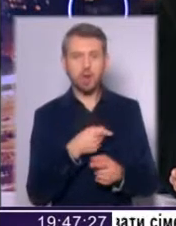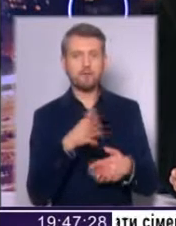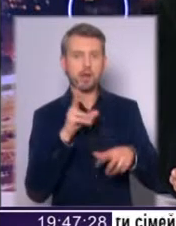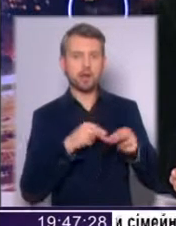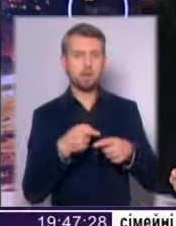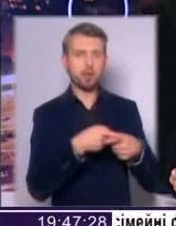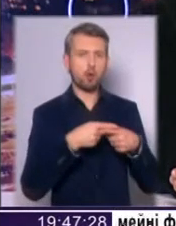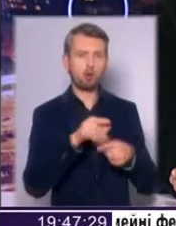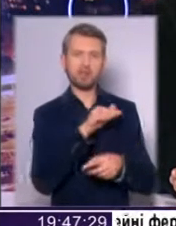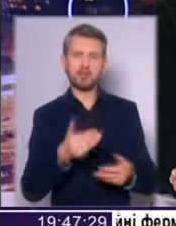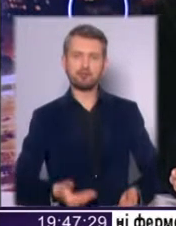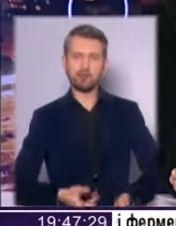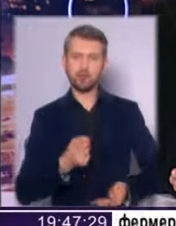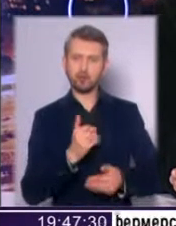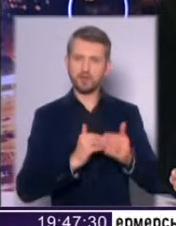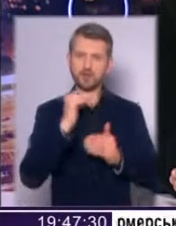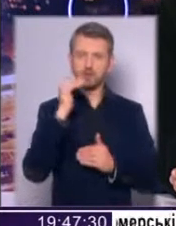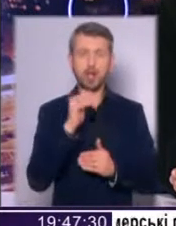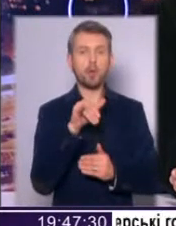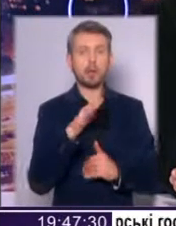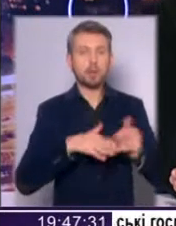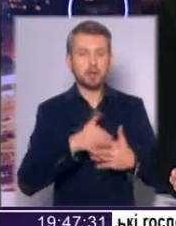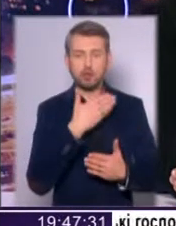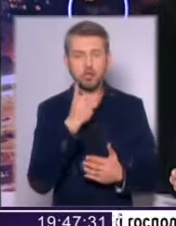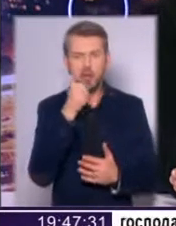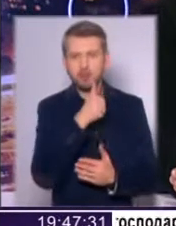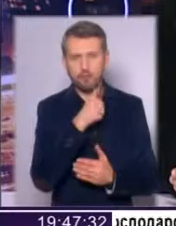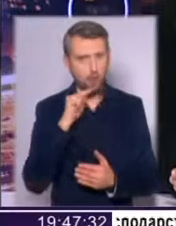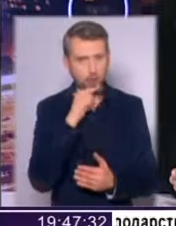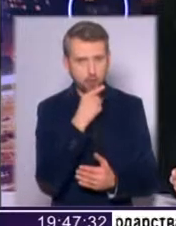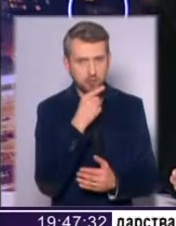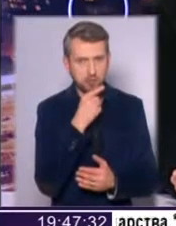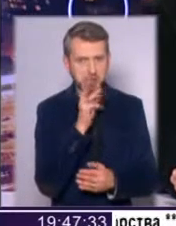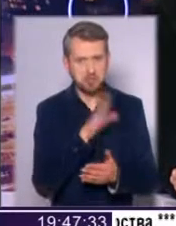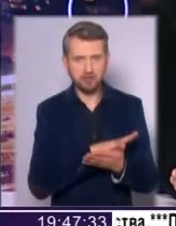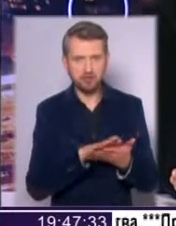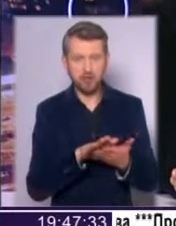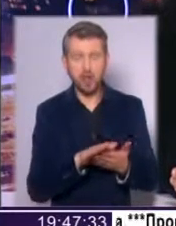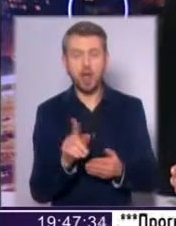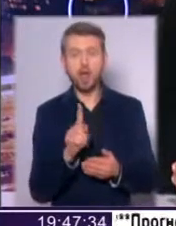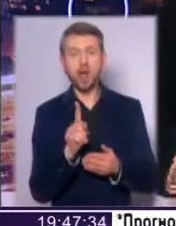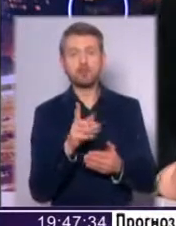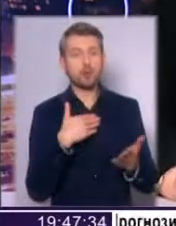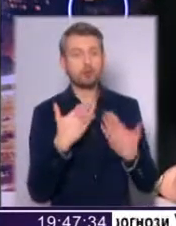рівень життя в них трошки вищий, але в них практично немає тіньової економіки. Тобто тут складна історія. А от що стосується